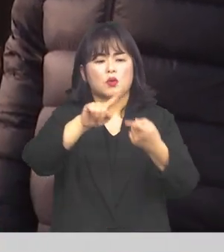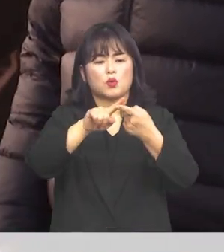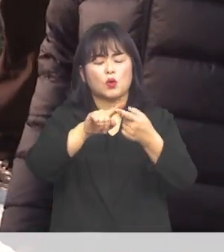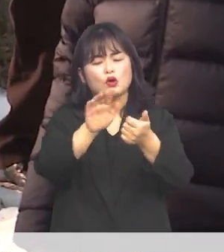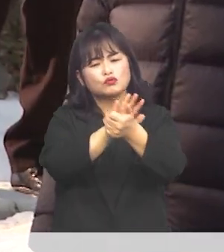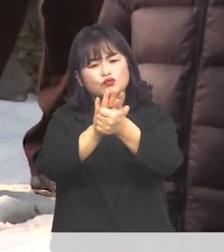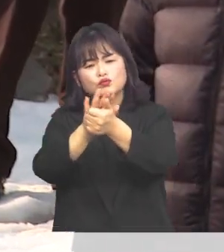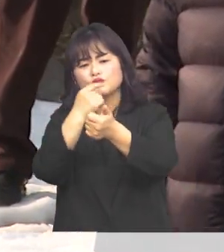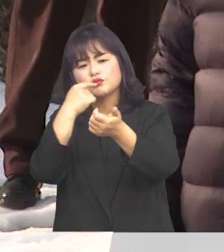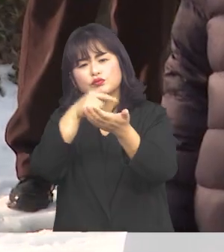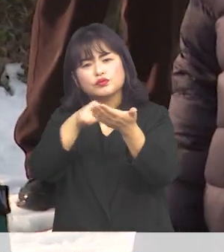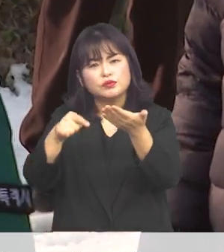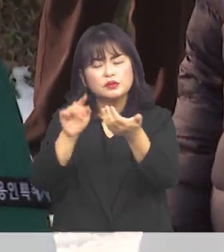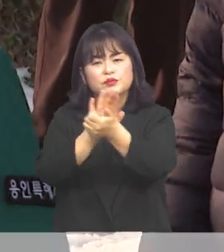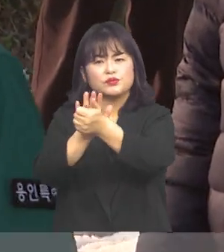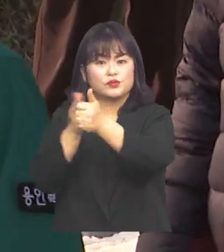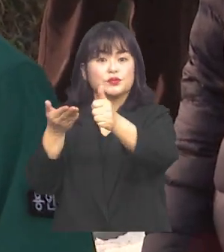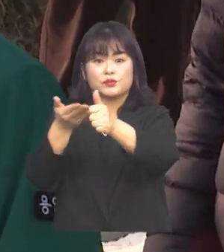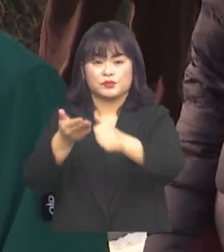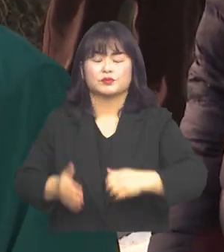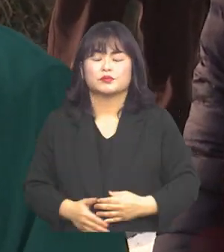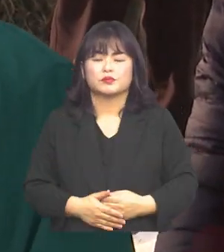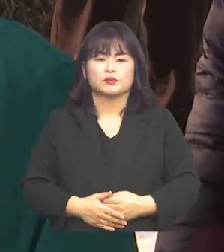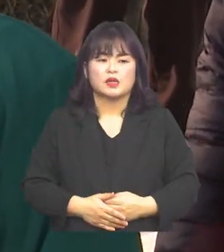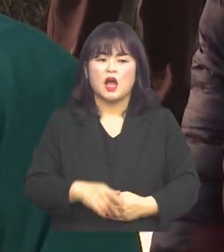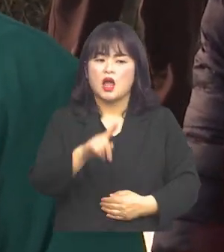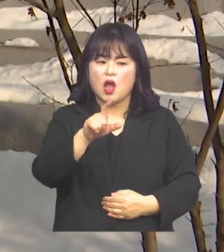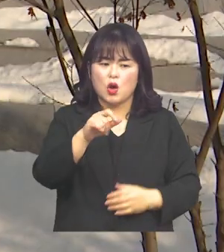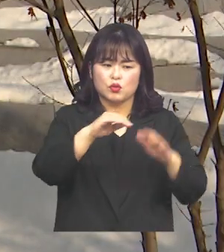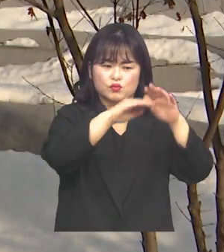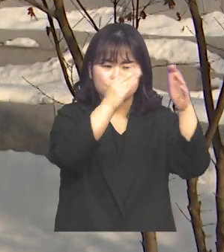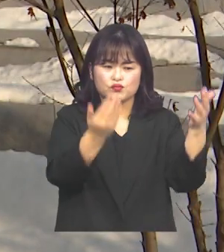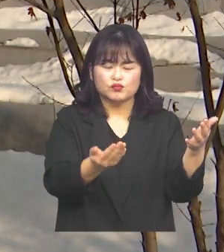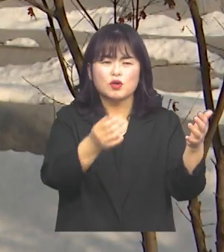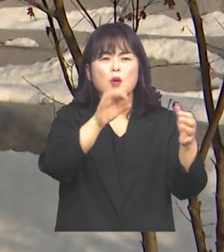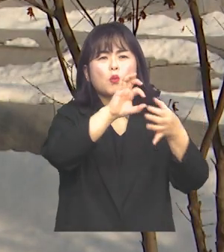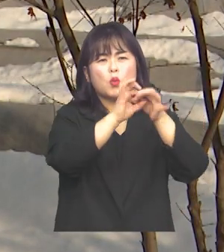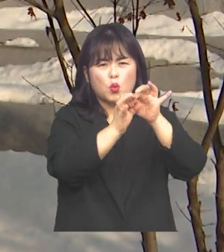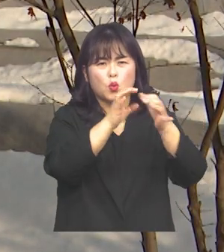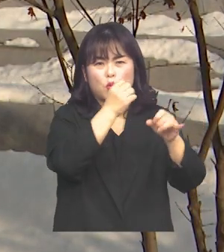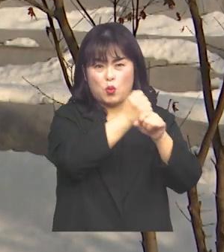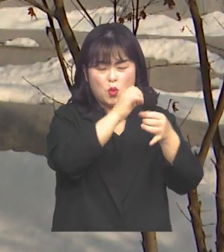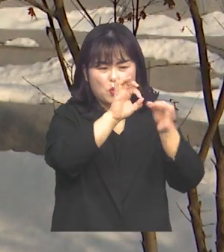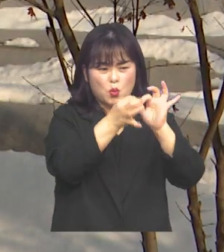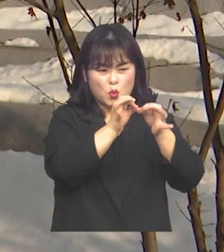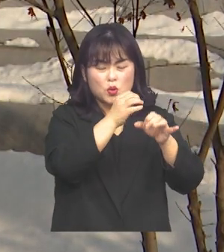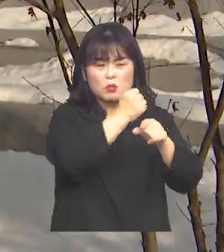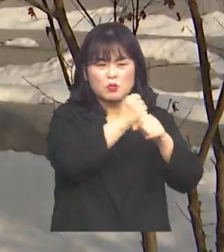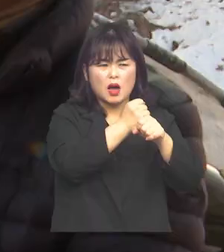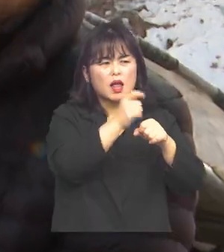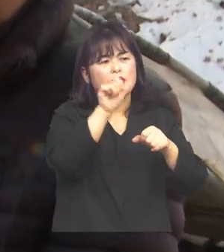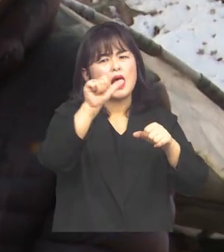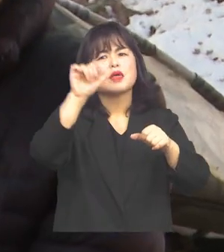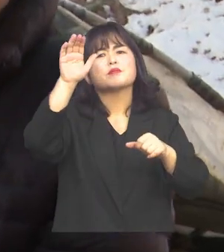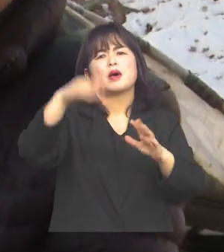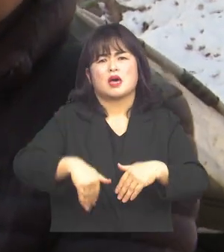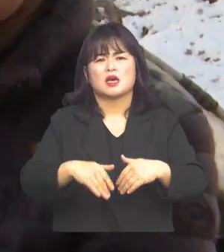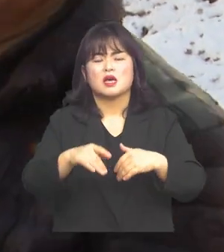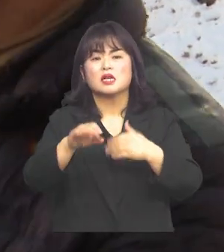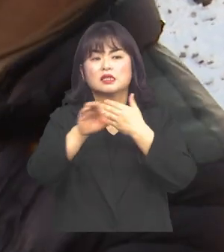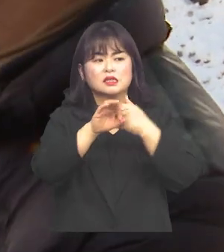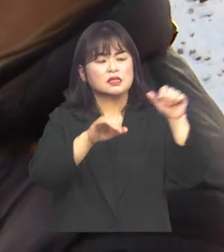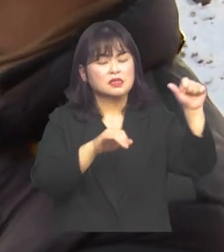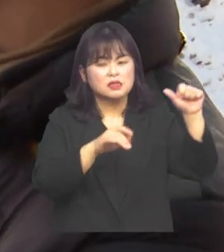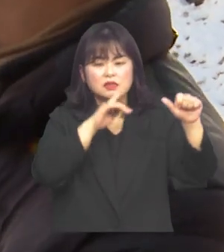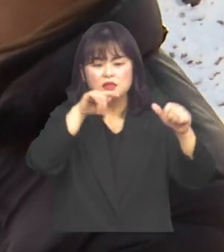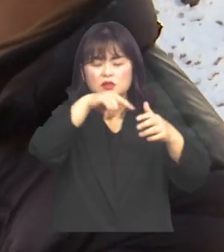시민을 위로하고 피해 상황을 살폈습니다. 이 시장은 15개 동에서 포도를 재배하는데 이번 폭설로 5개 동이